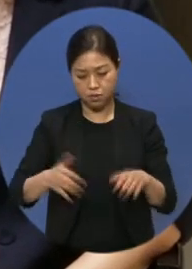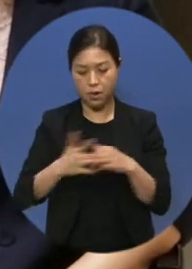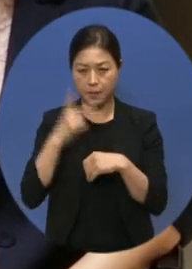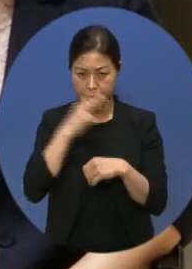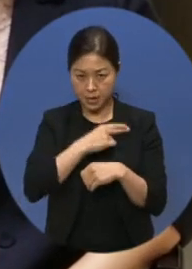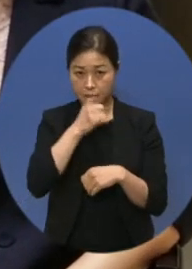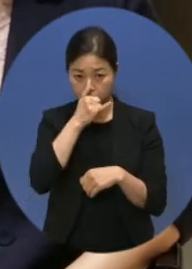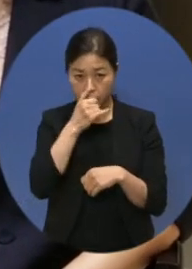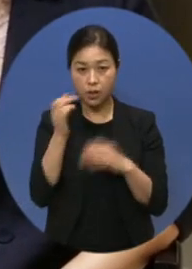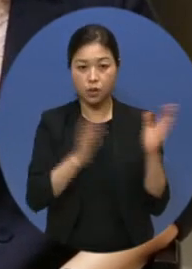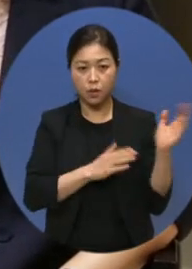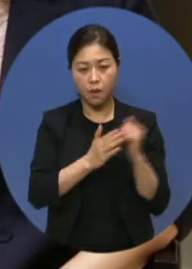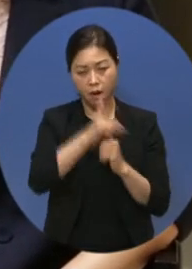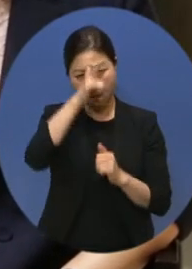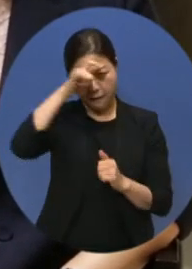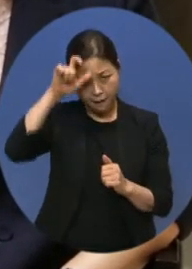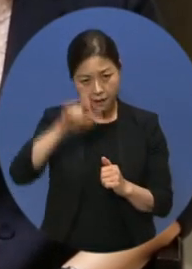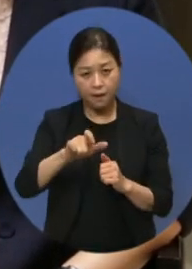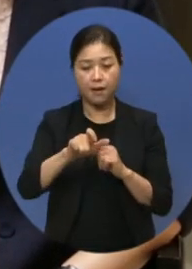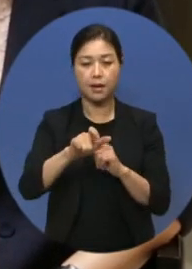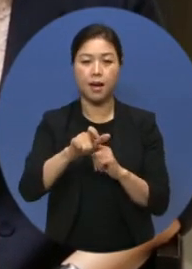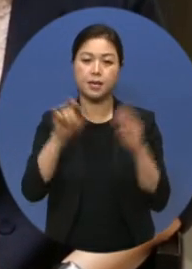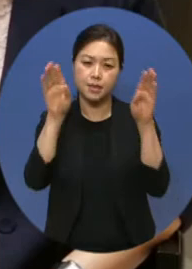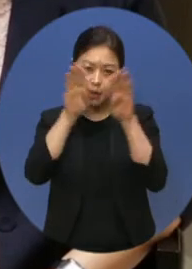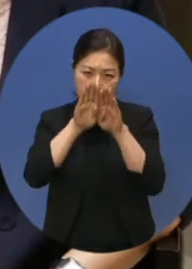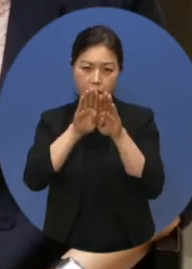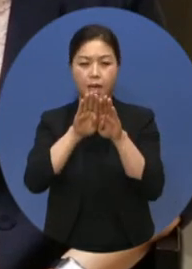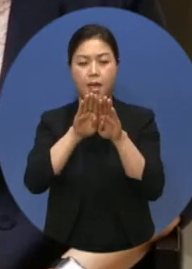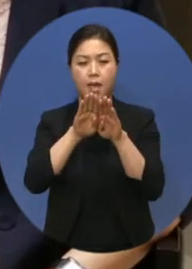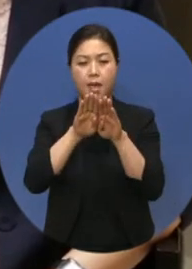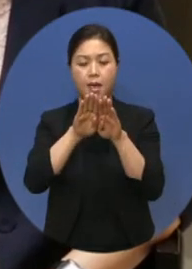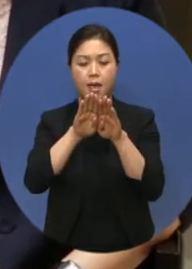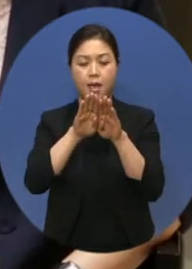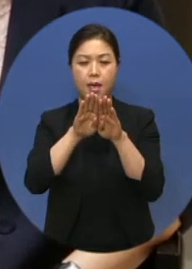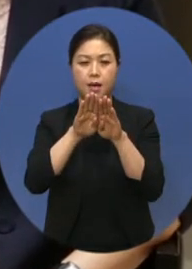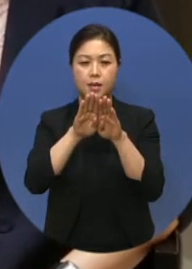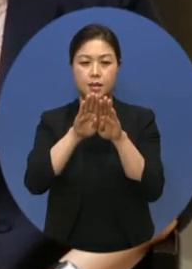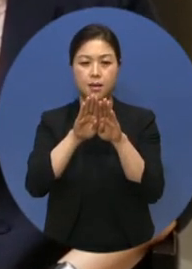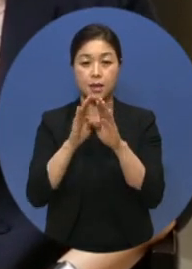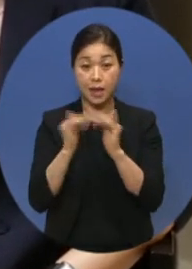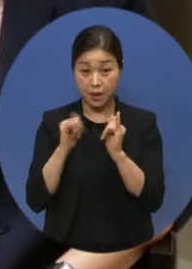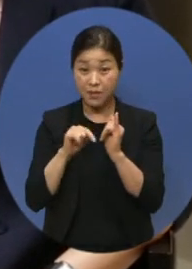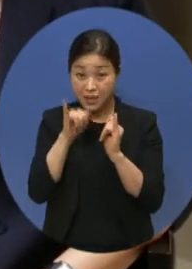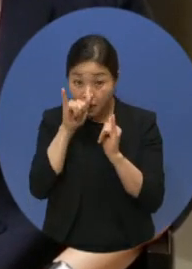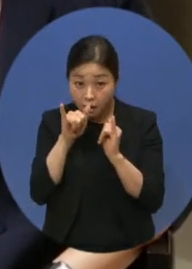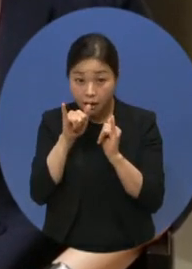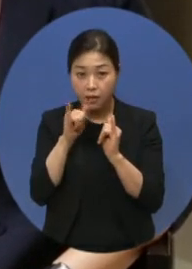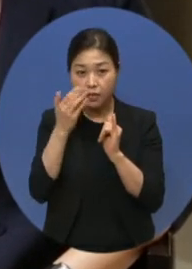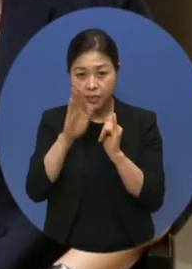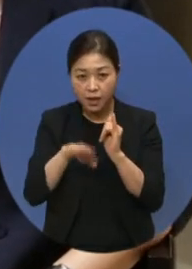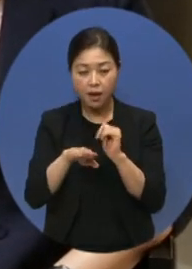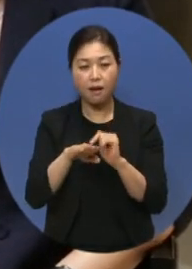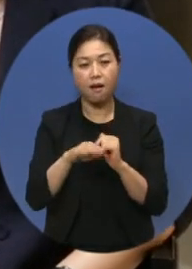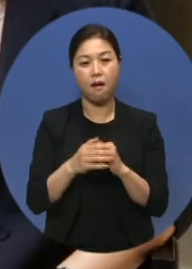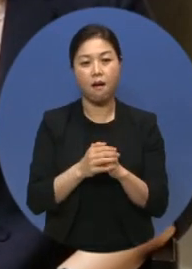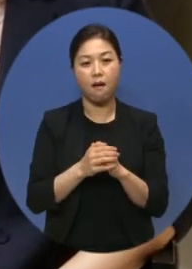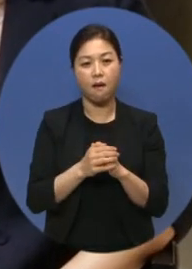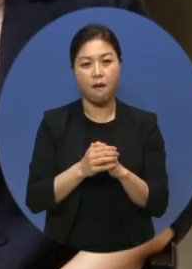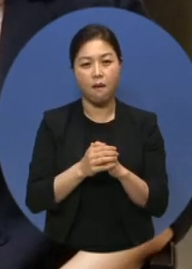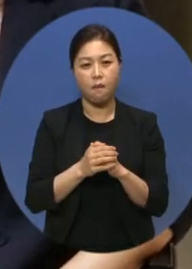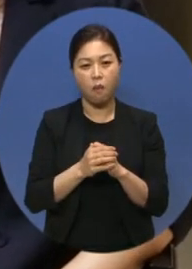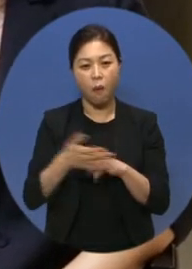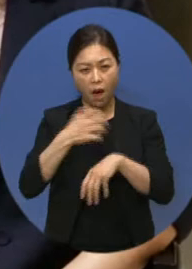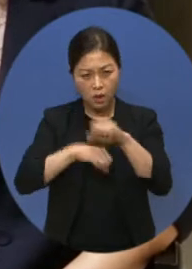센 또 자폐증을 가진 우리 단원들도 그 중에서도 좀 극단적인 행동을